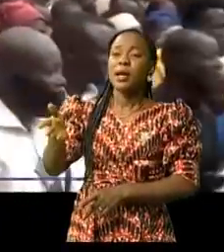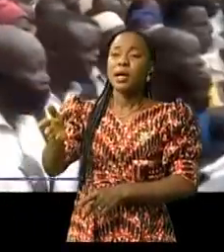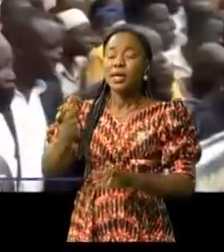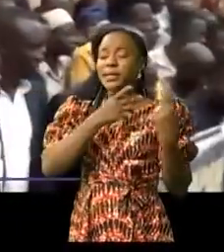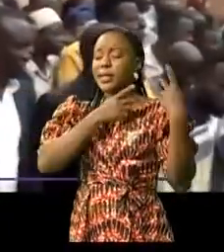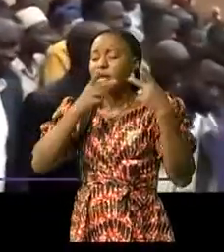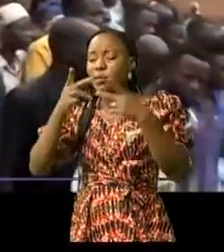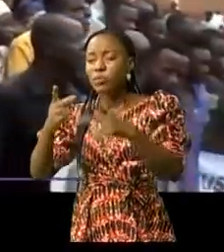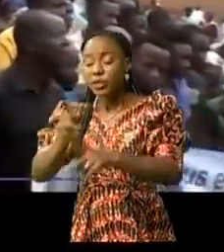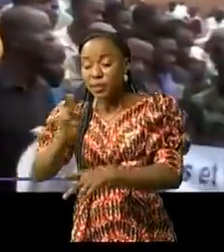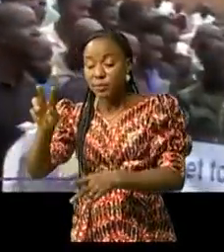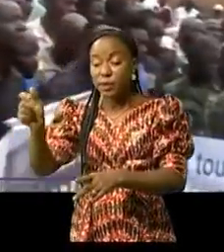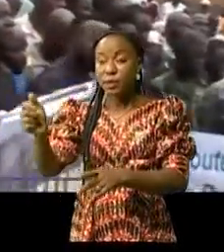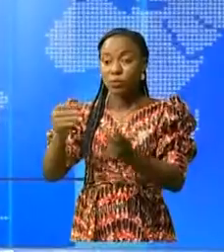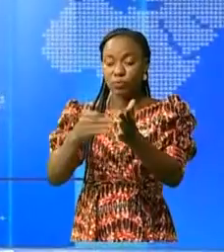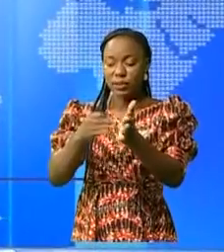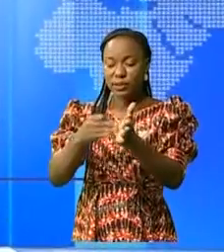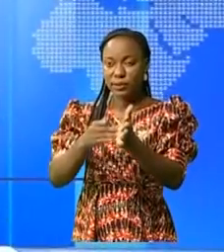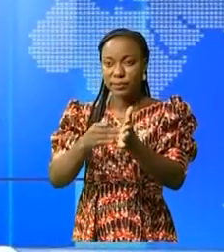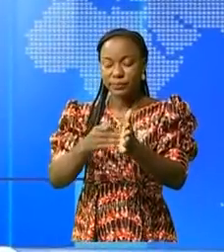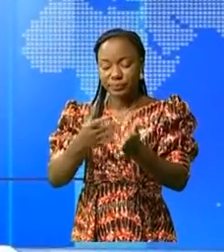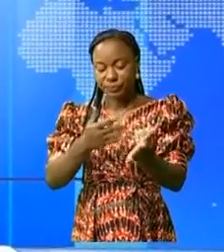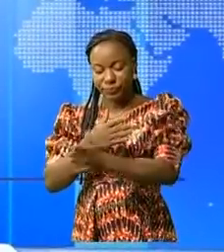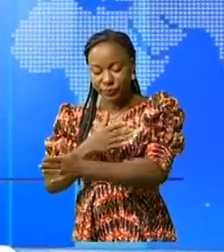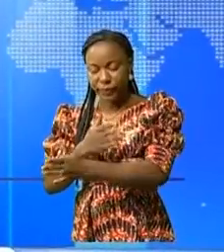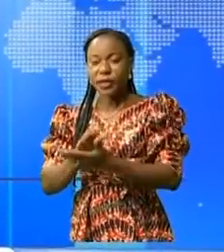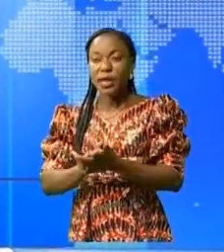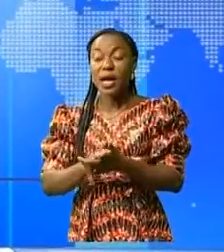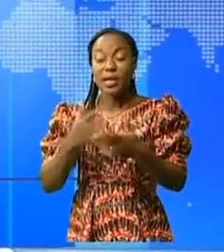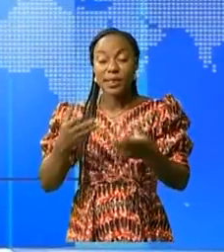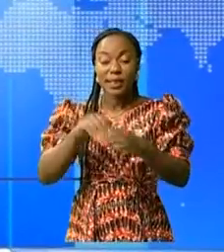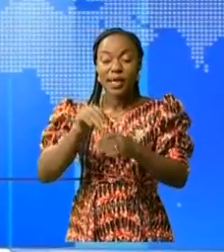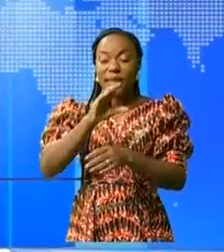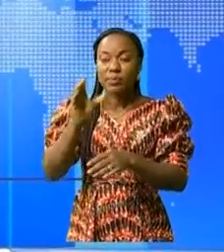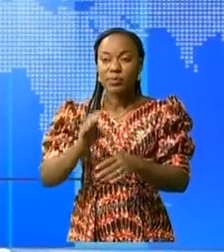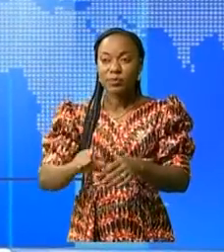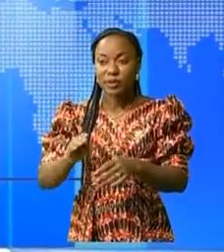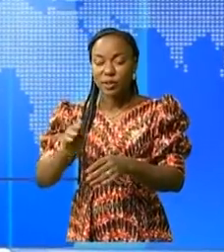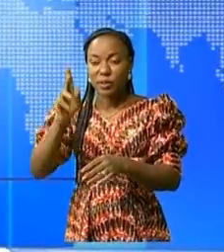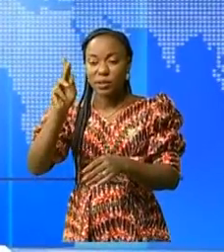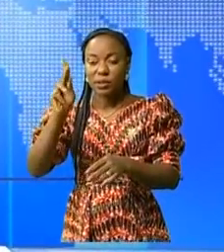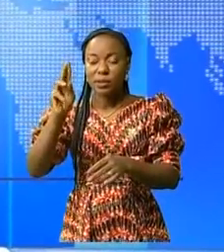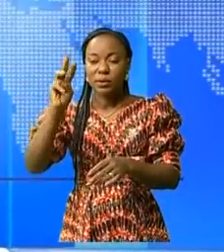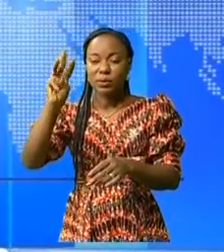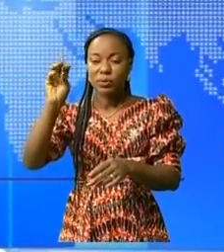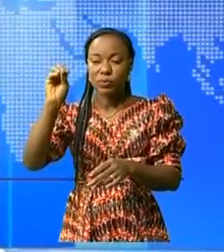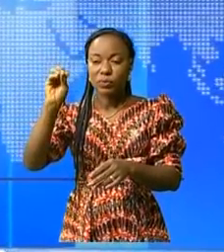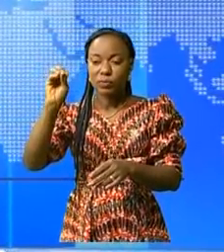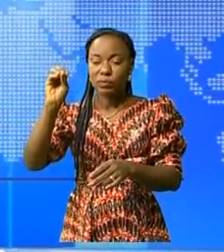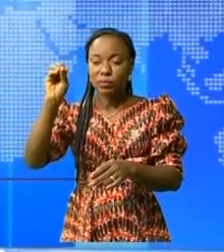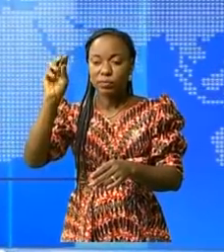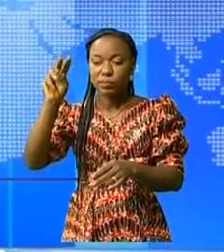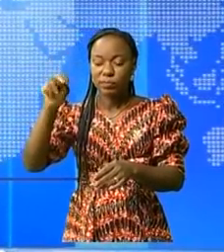nautisme en dépit secteur de colo qu'aux dans la province du congo baigne dans les travaux communautaires de